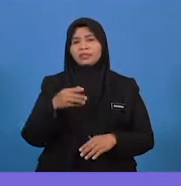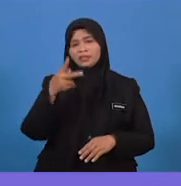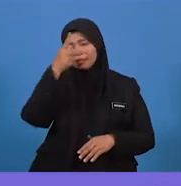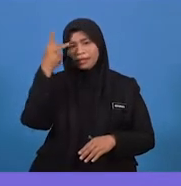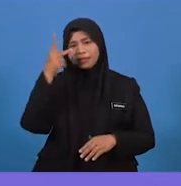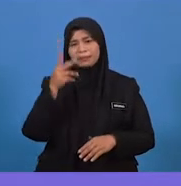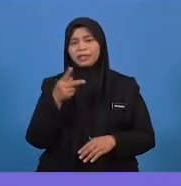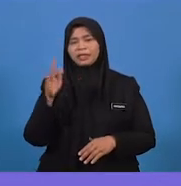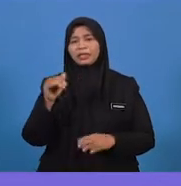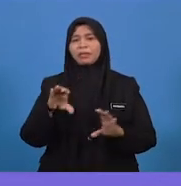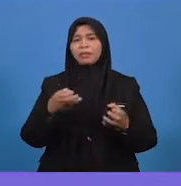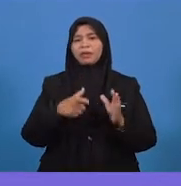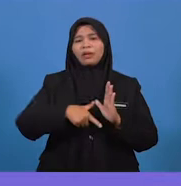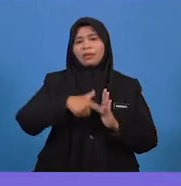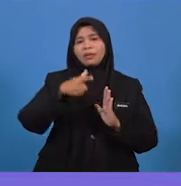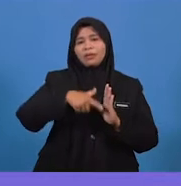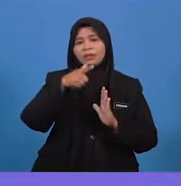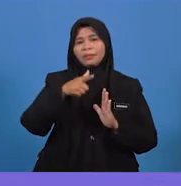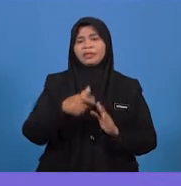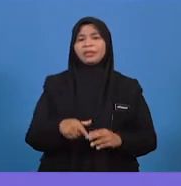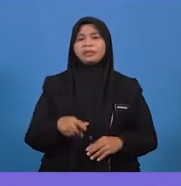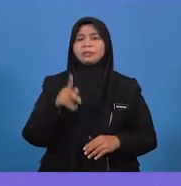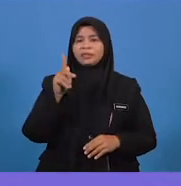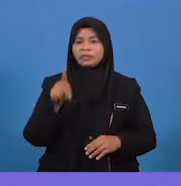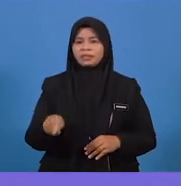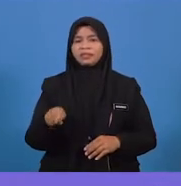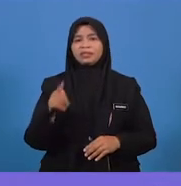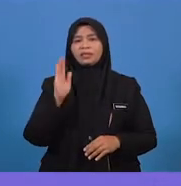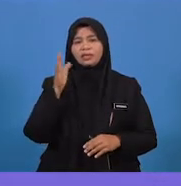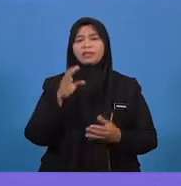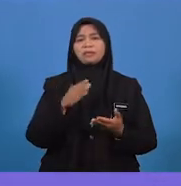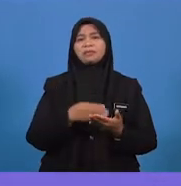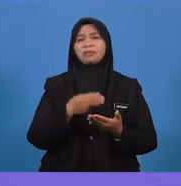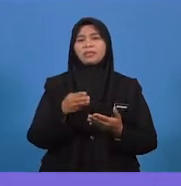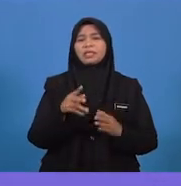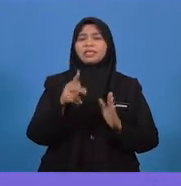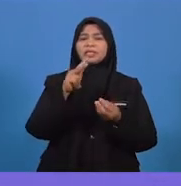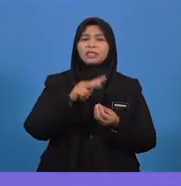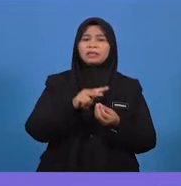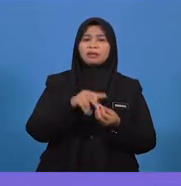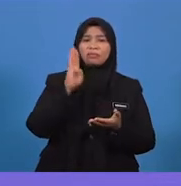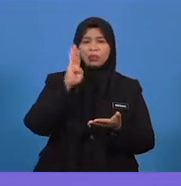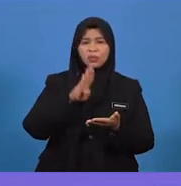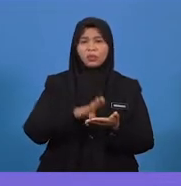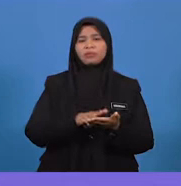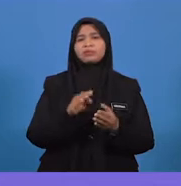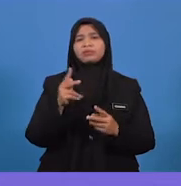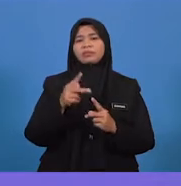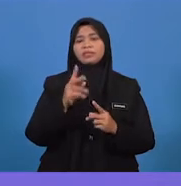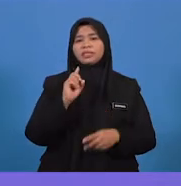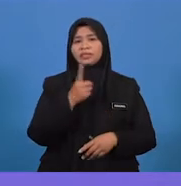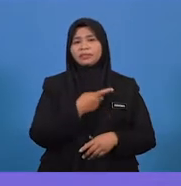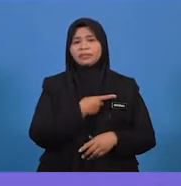secara berlebihan dan melampaui batas ini pasti akan memberi kesan negatif kepada kita. Kalau